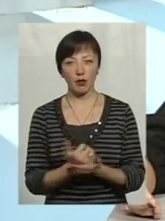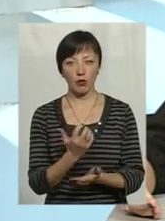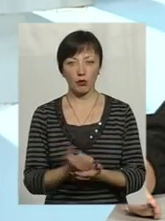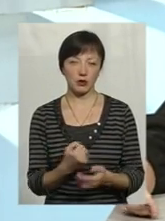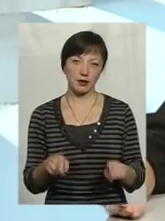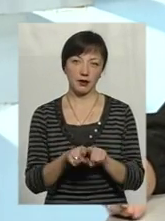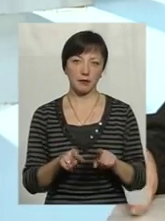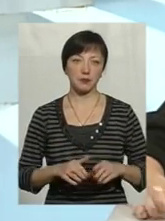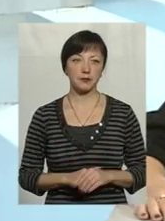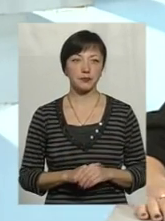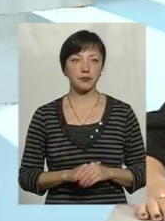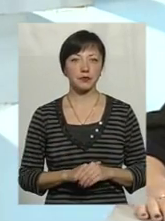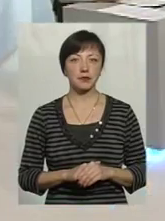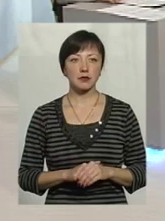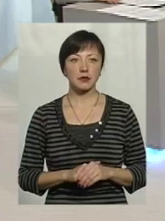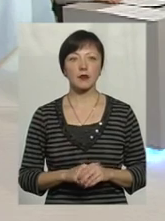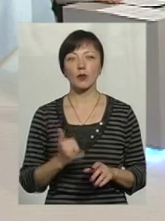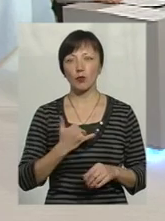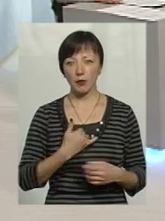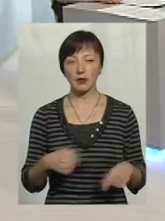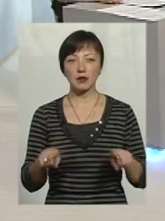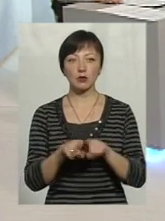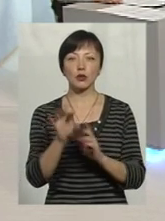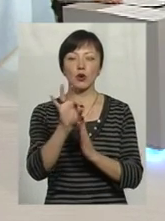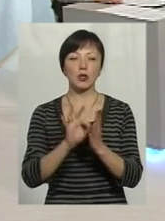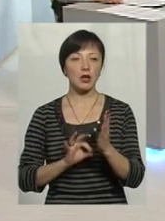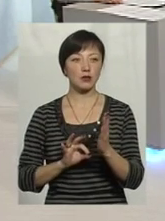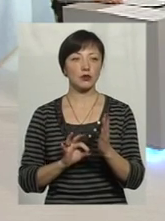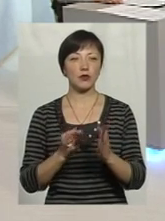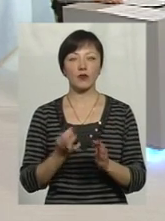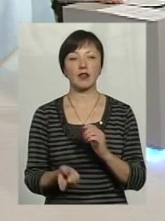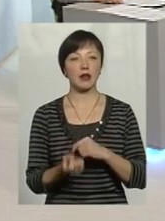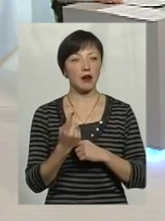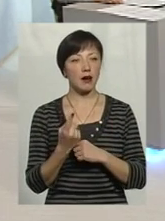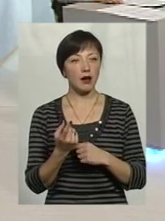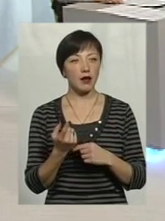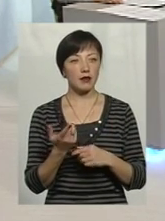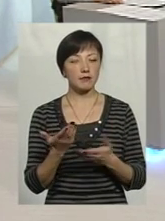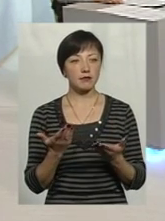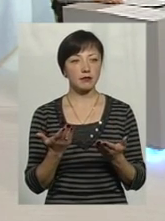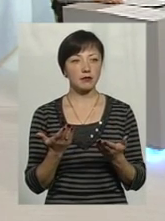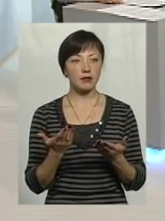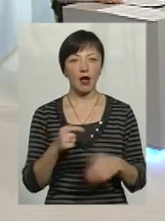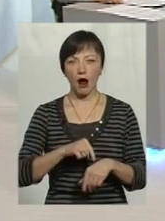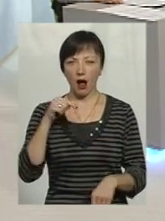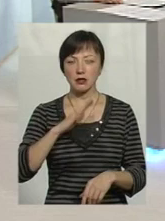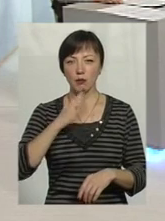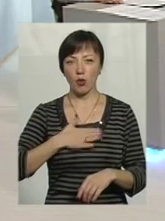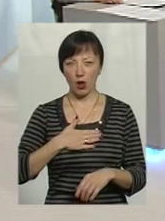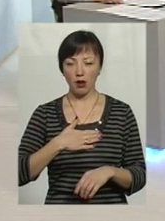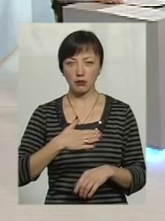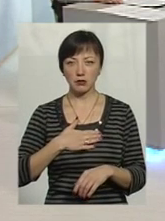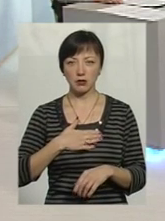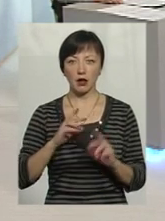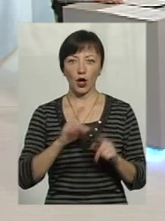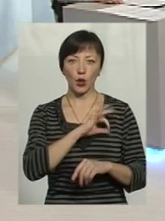такі? Да, і податкове... так, в мене теж таке одразу виникає, ну, верніше, реакція така виникає, як правника